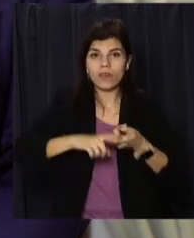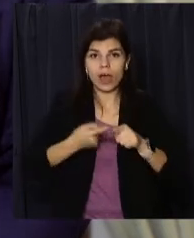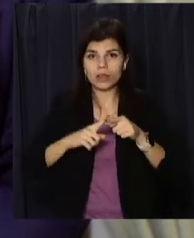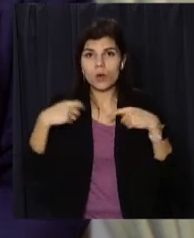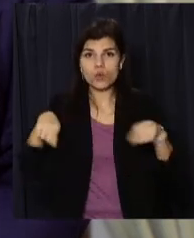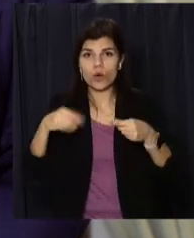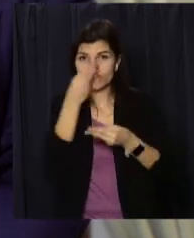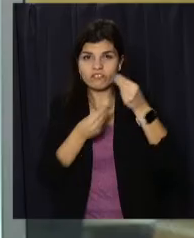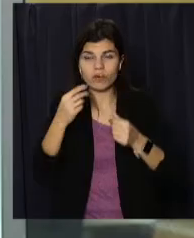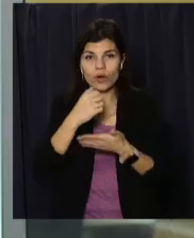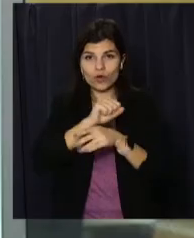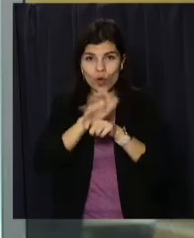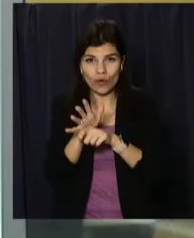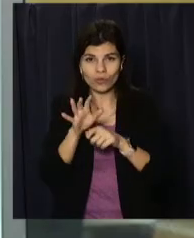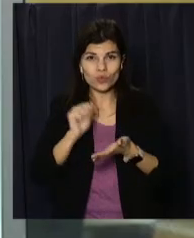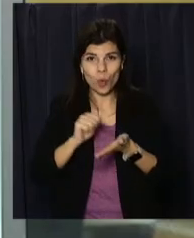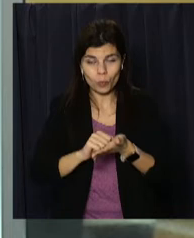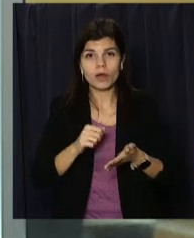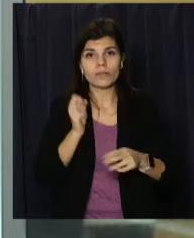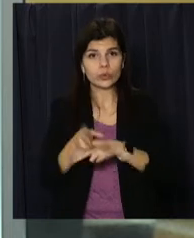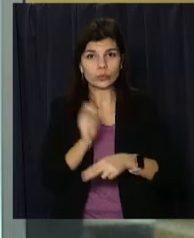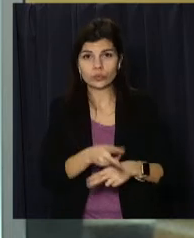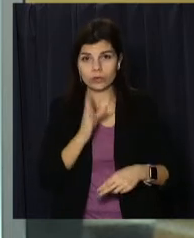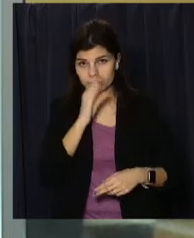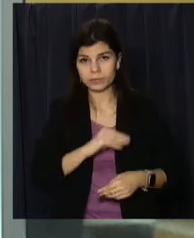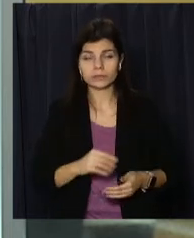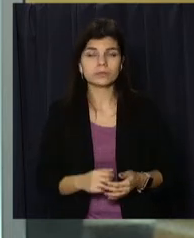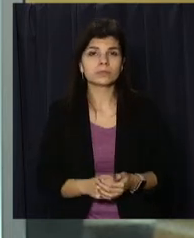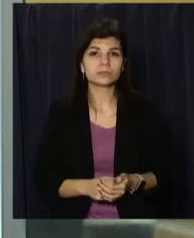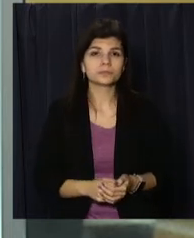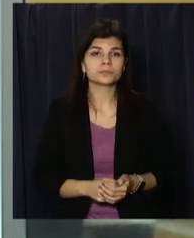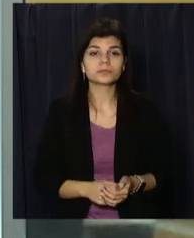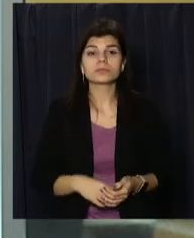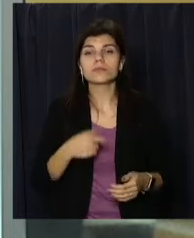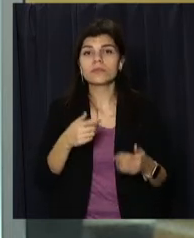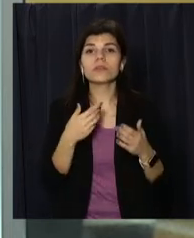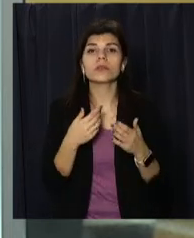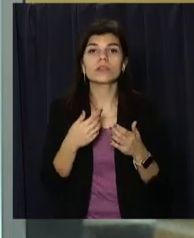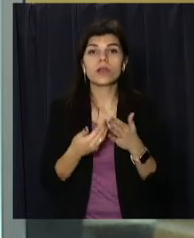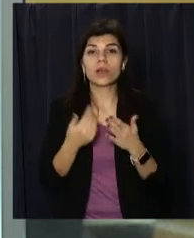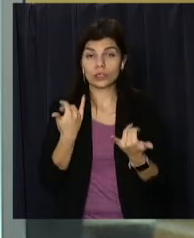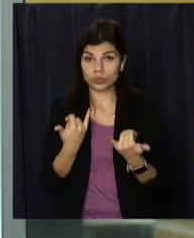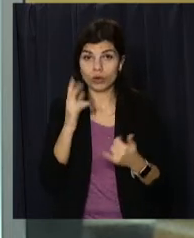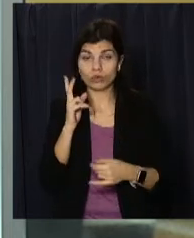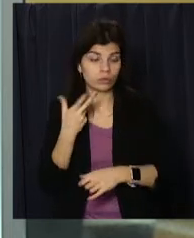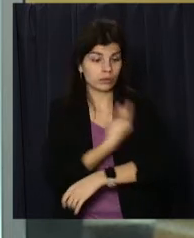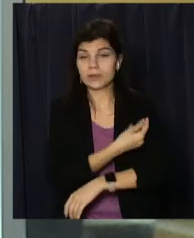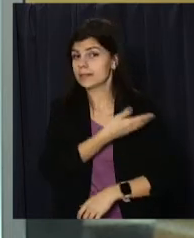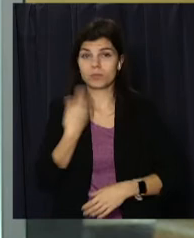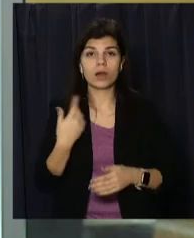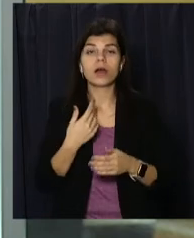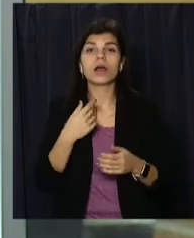продажу ковід-документів. На роботу зась. Відсьогодні нещеплених відсторонять від виконання